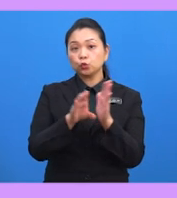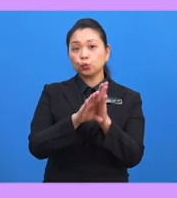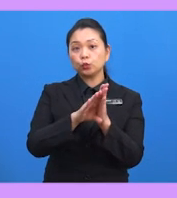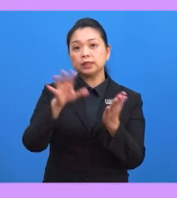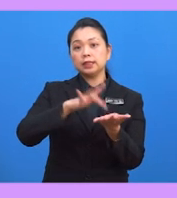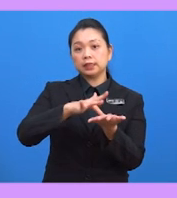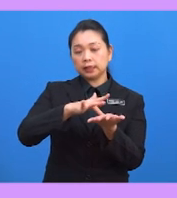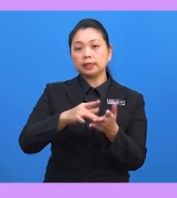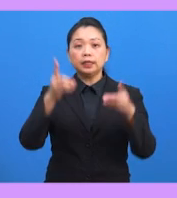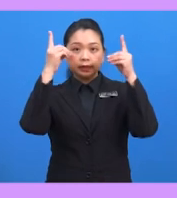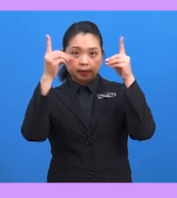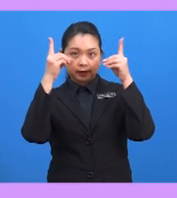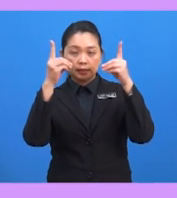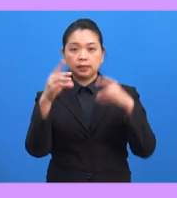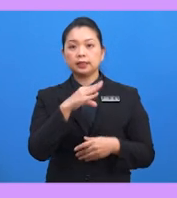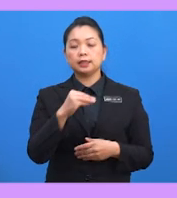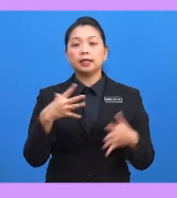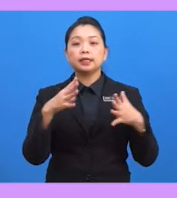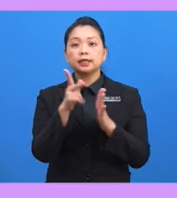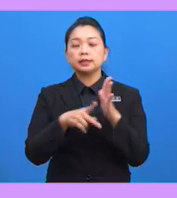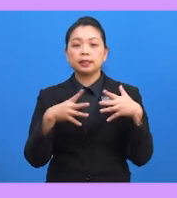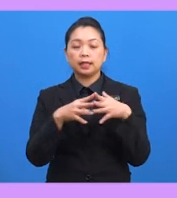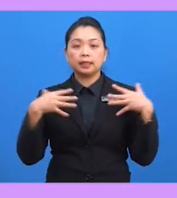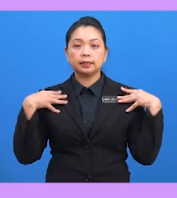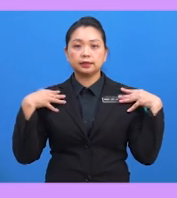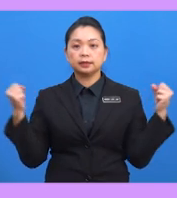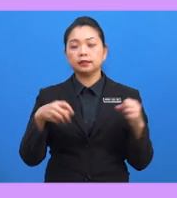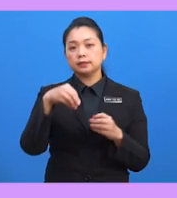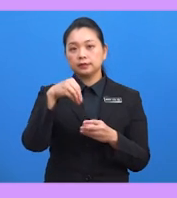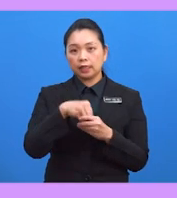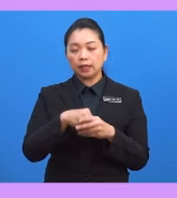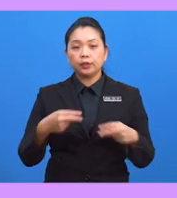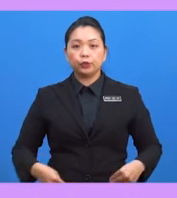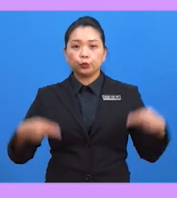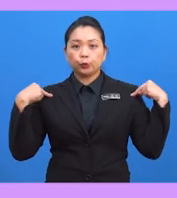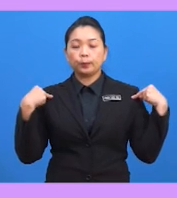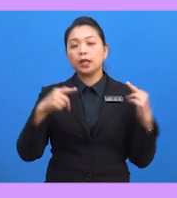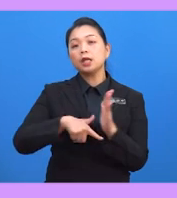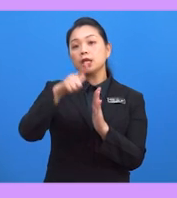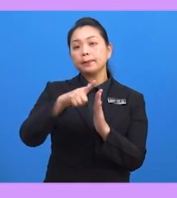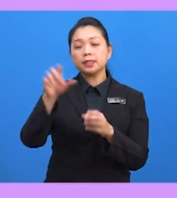perubatan, pendidikan dan kesihatan dalam menjalani kehidupan yang lebih sempurna.